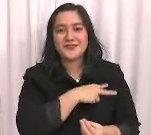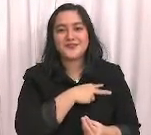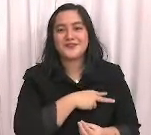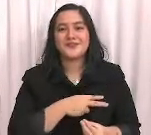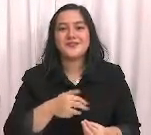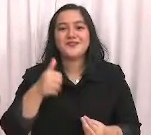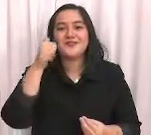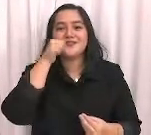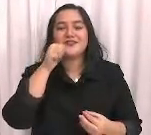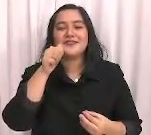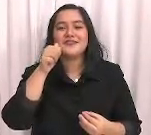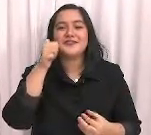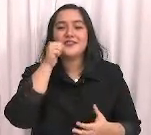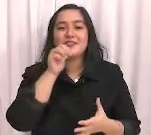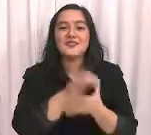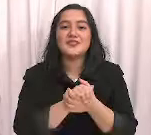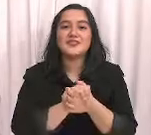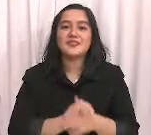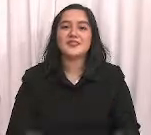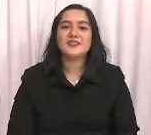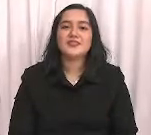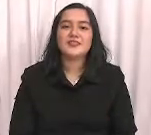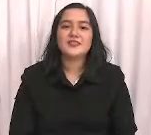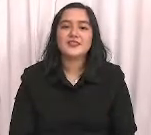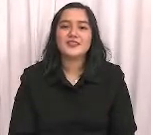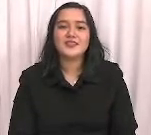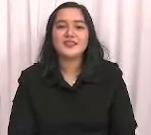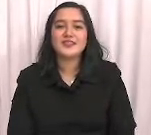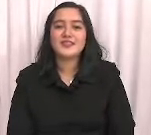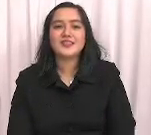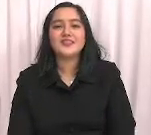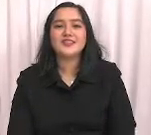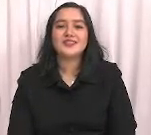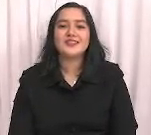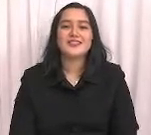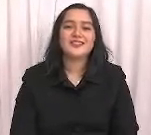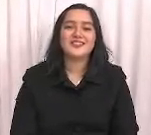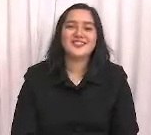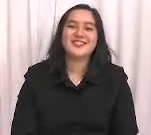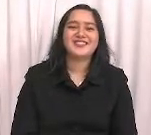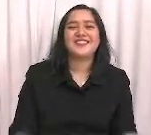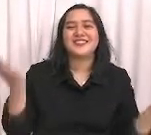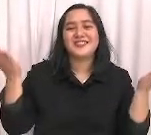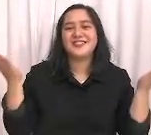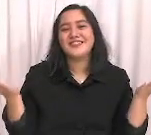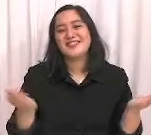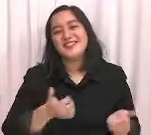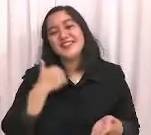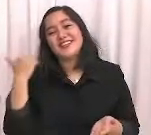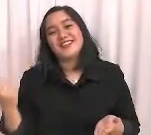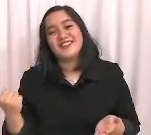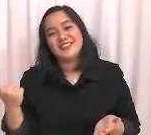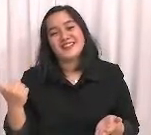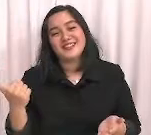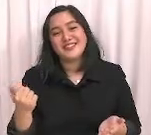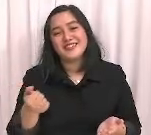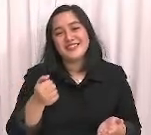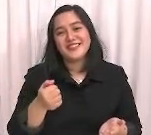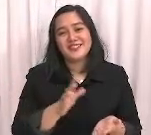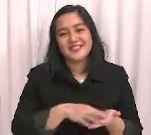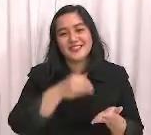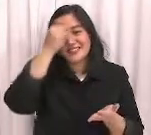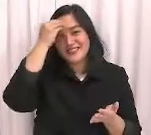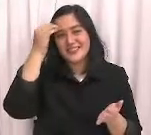Sabi iba na basta-basta. Sabi ng iba, ay, nangina ako dyan. Pasensya na po sa mga hindi nakatapos